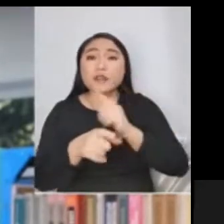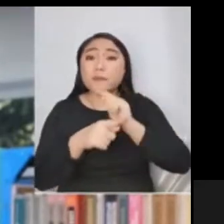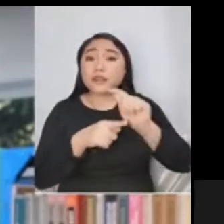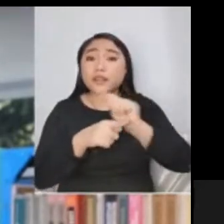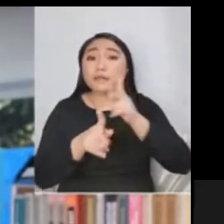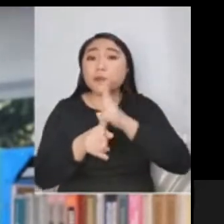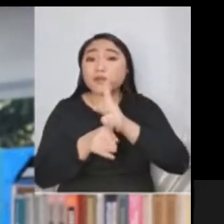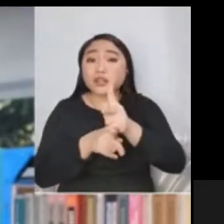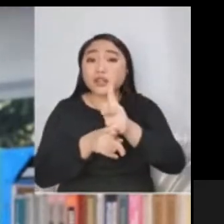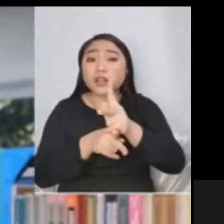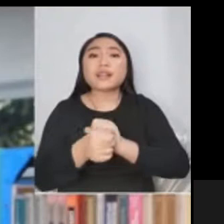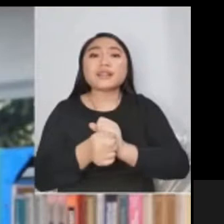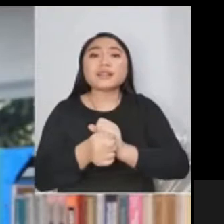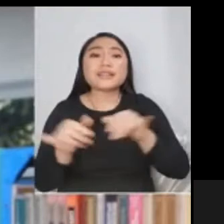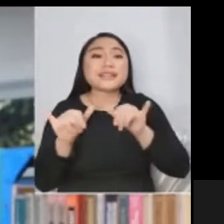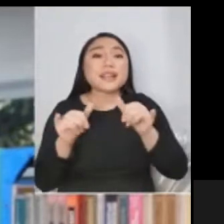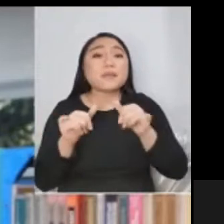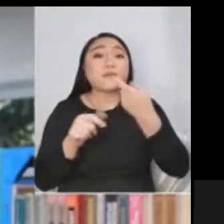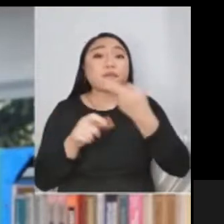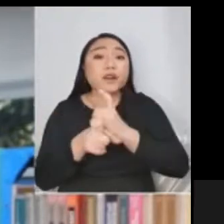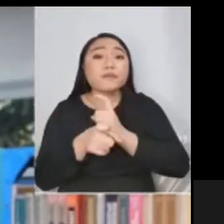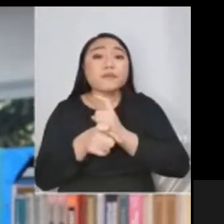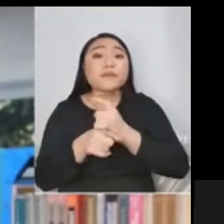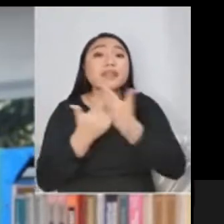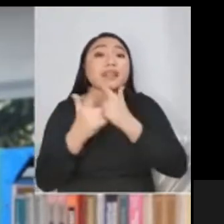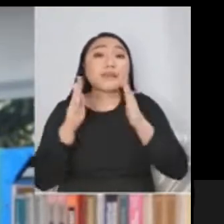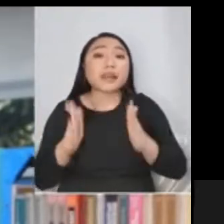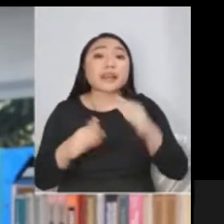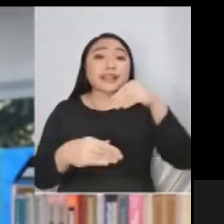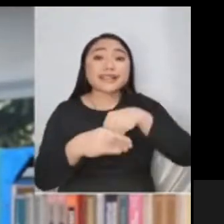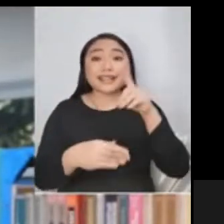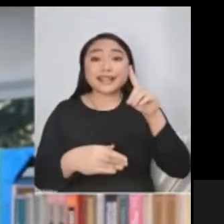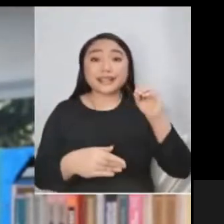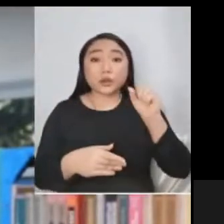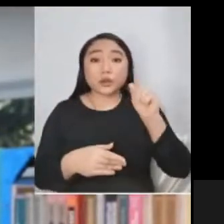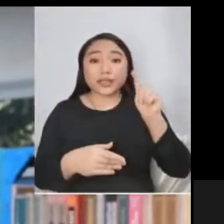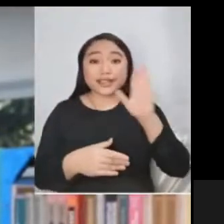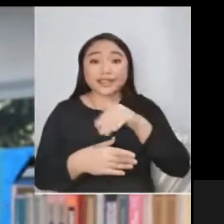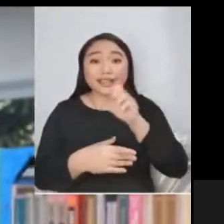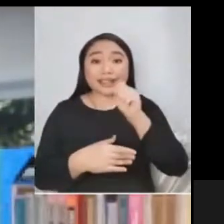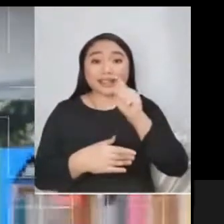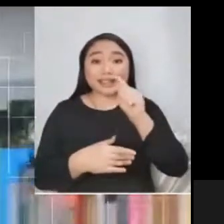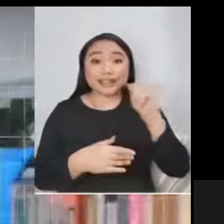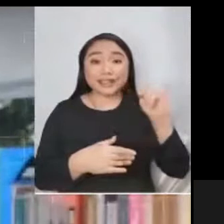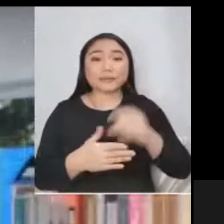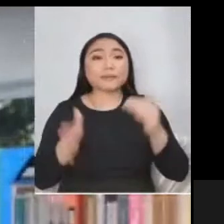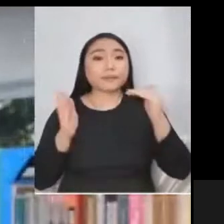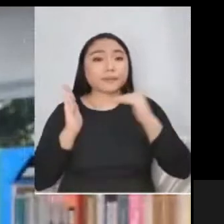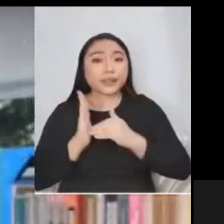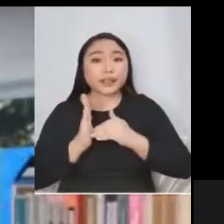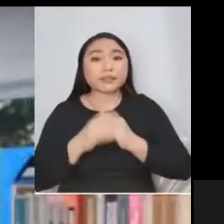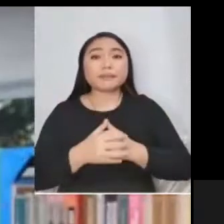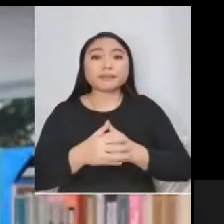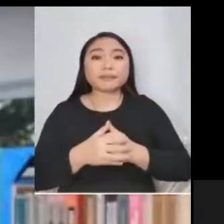trained professionals gaya ng registered librarians ng DOST-STII.